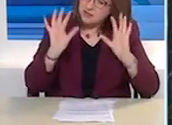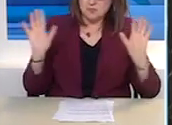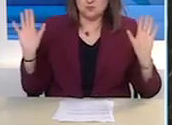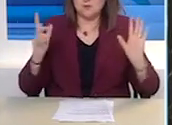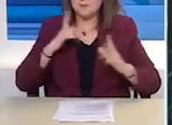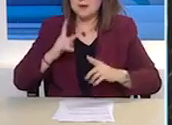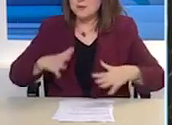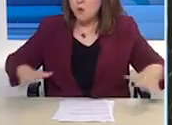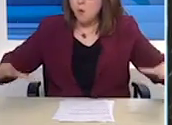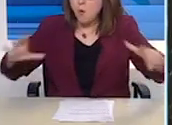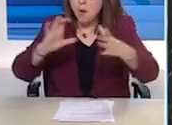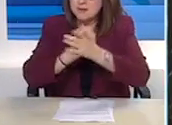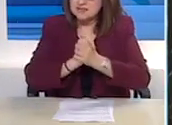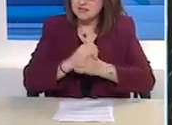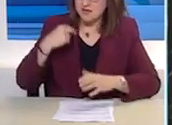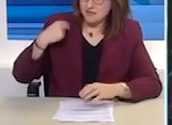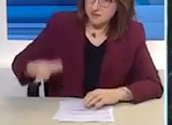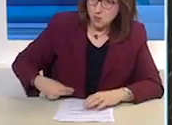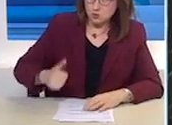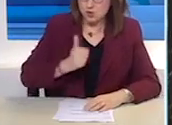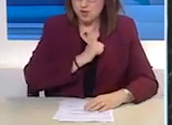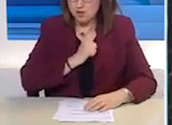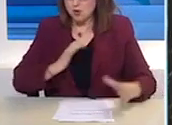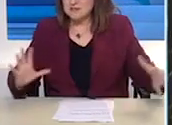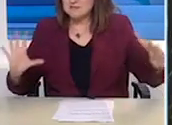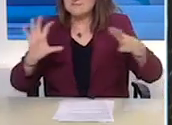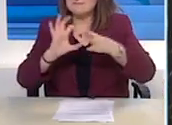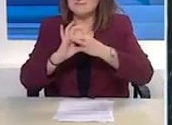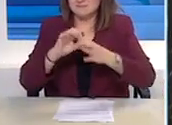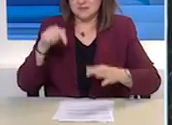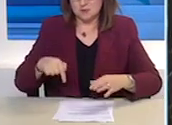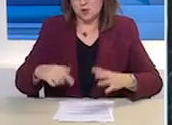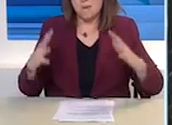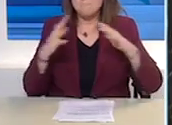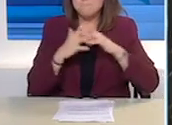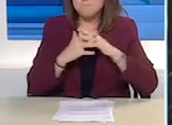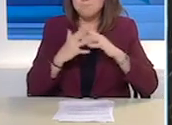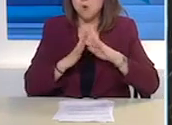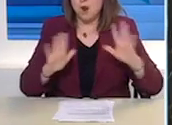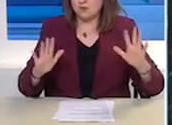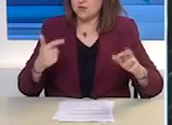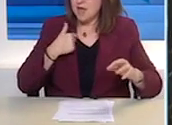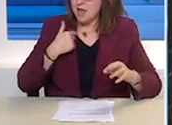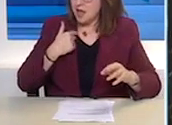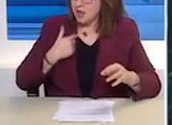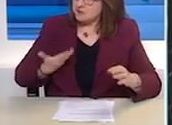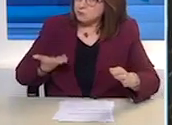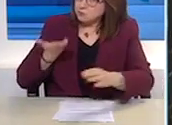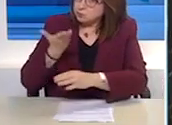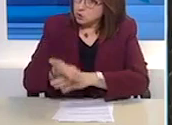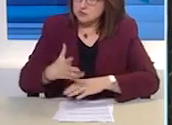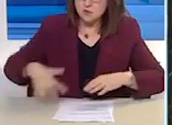ιδιώτες και δημόσιο. Είμαι βέβαιος ότι η πρότασή μας θα τύχει μεγάλης αποδοχής και κανένας δεν μπορεί να λείψει από αυτή τη μεγάλη